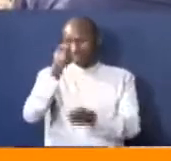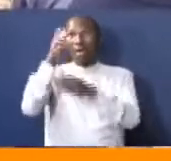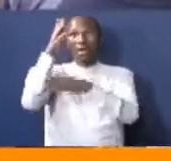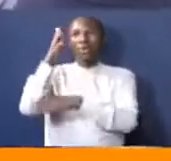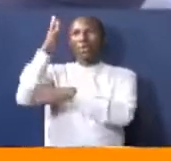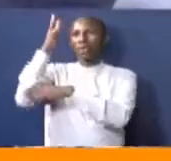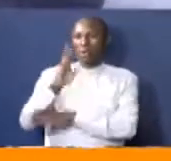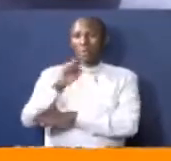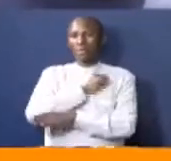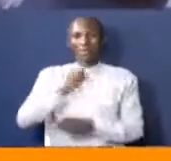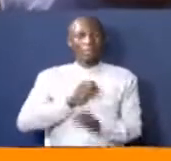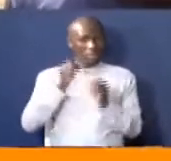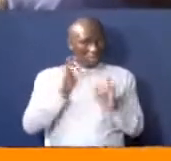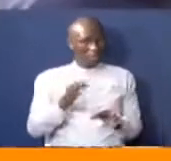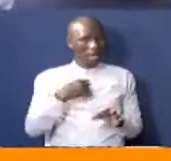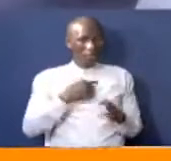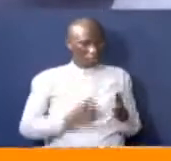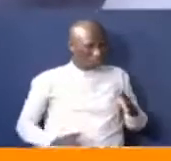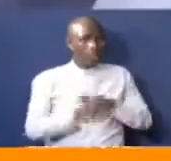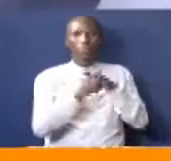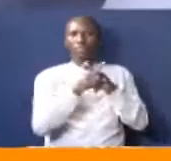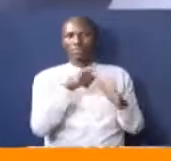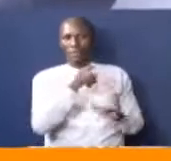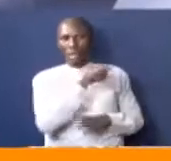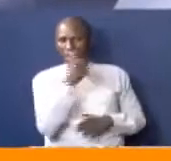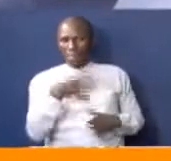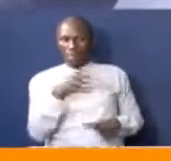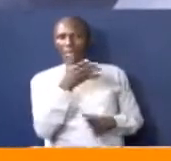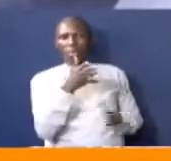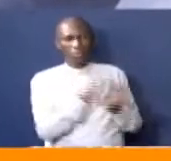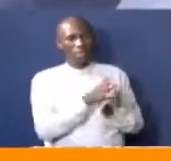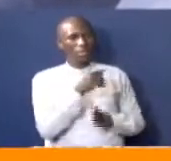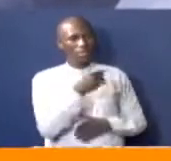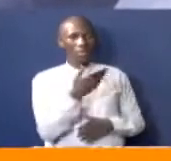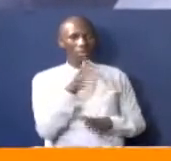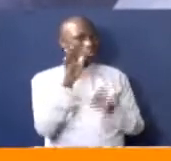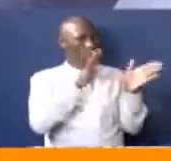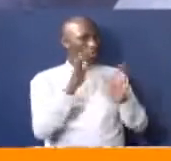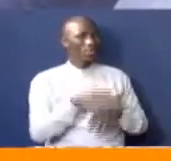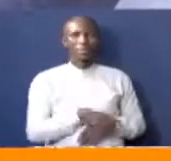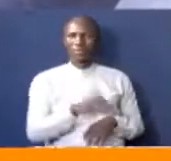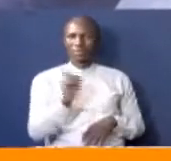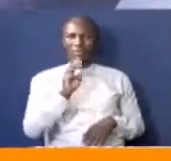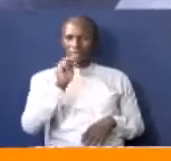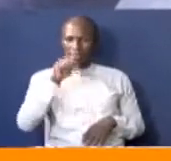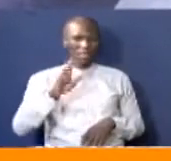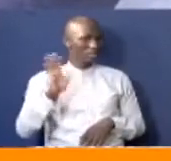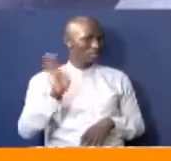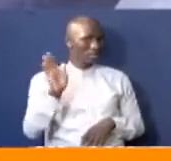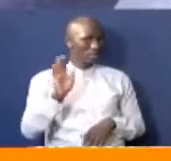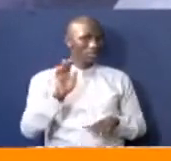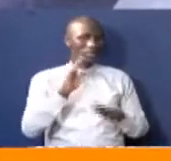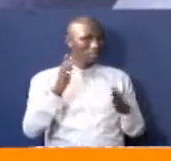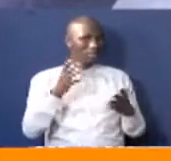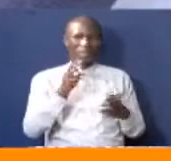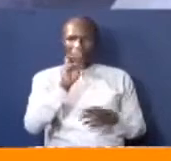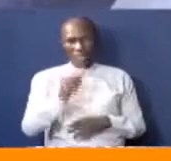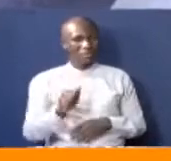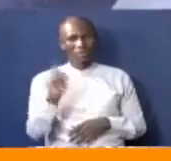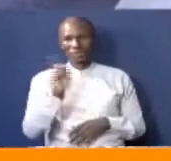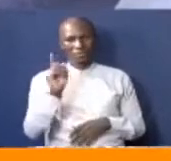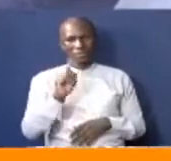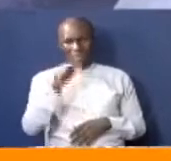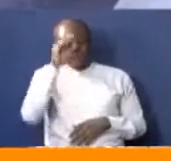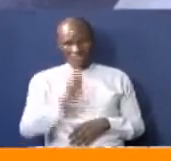na senator naka ino kaunda aspare ndala monga mire na mo ala ma waipa nda kaunda MP na nda kaunda MCA kana